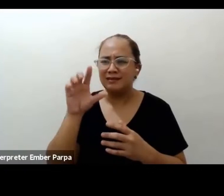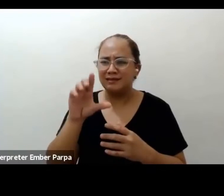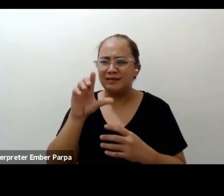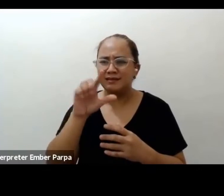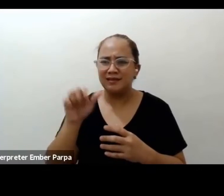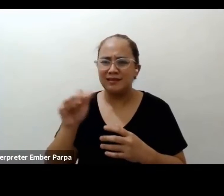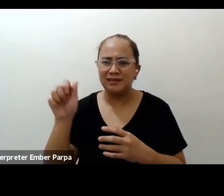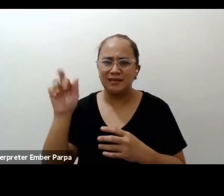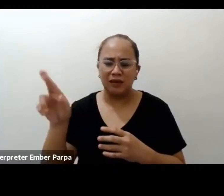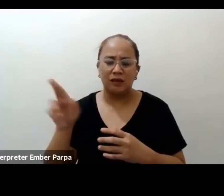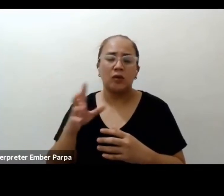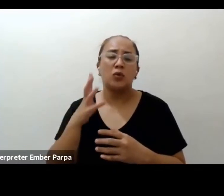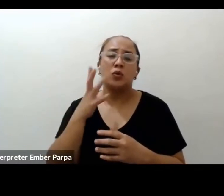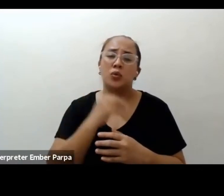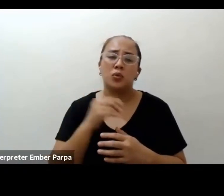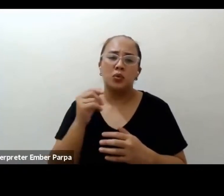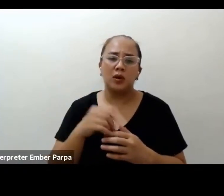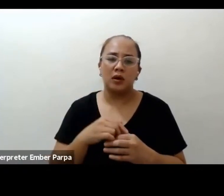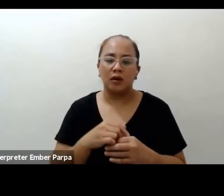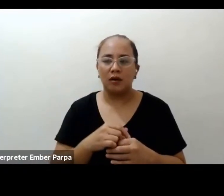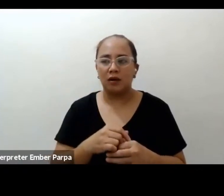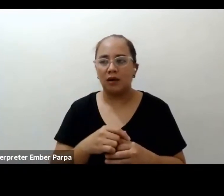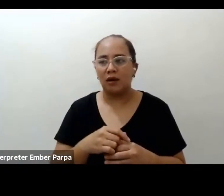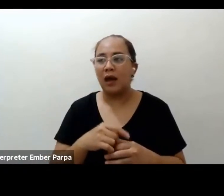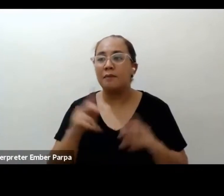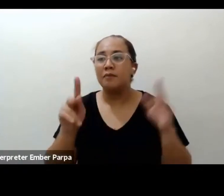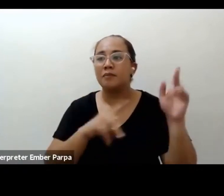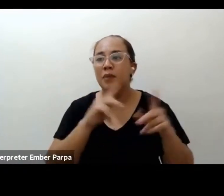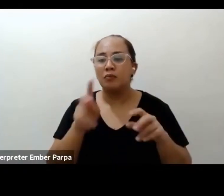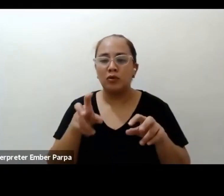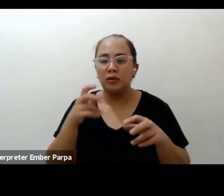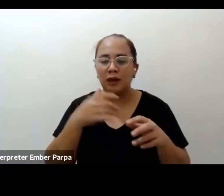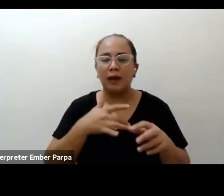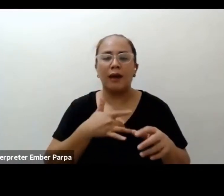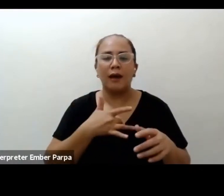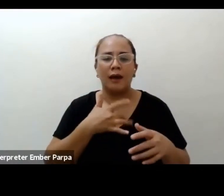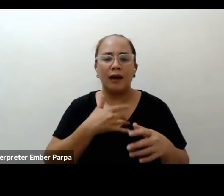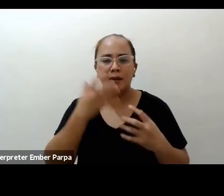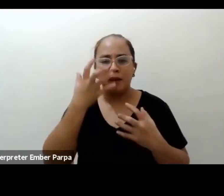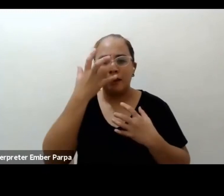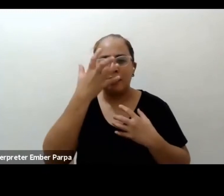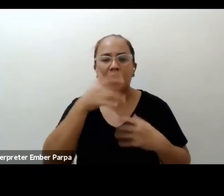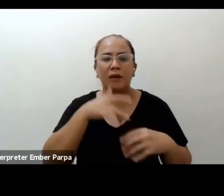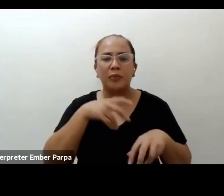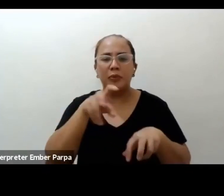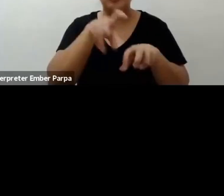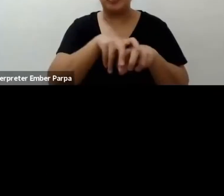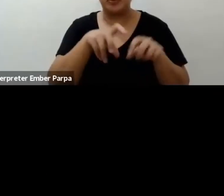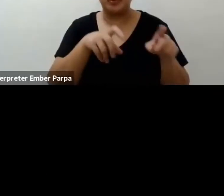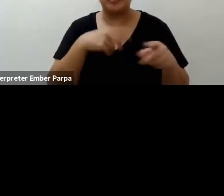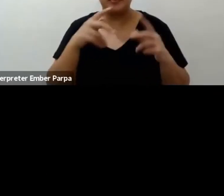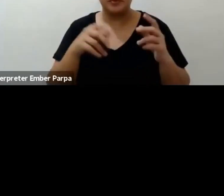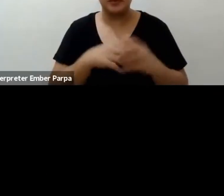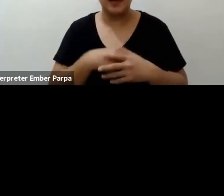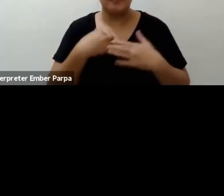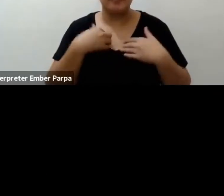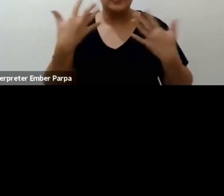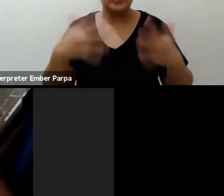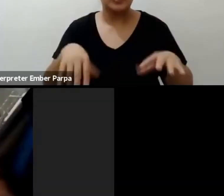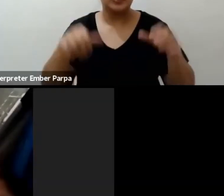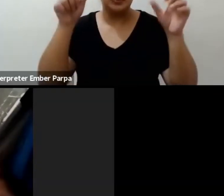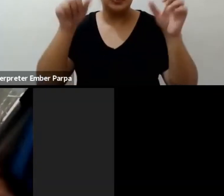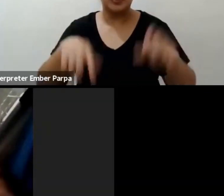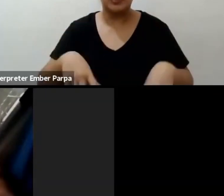ang mga makataong leader, no? At tama din, may nag-post na, di ba, ang Taiwan